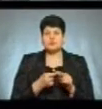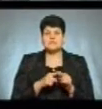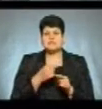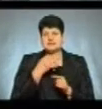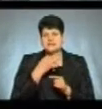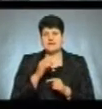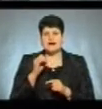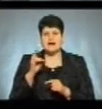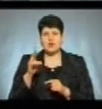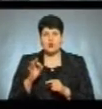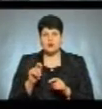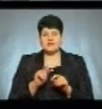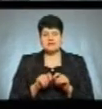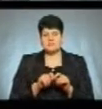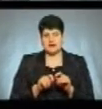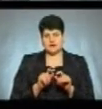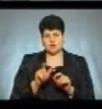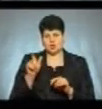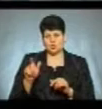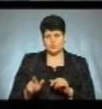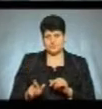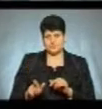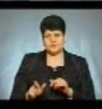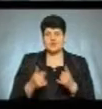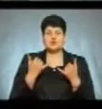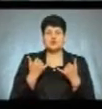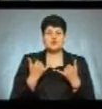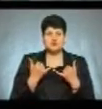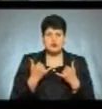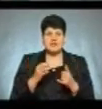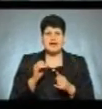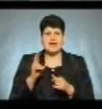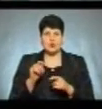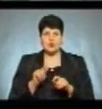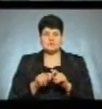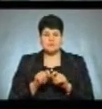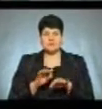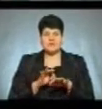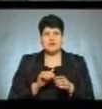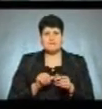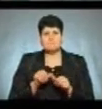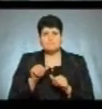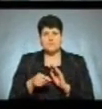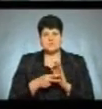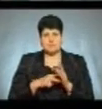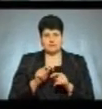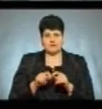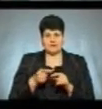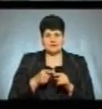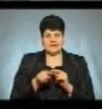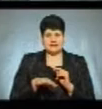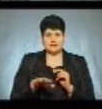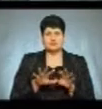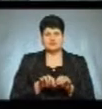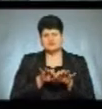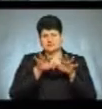повідомив екоінспектор Назар Мачуга. Сьогодні екоінспектори провели позапланову перевірку цієї території. Там було